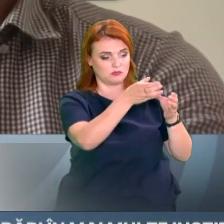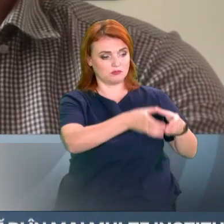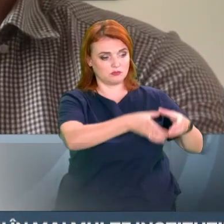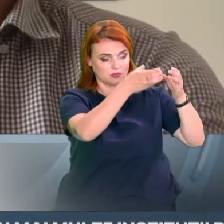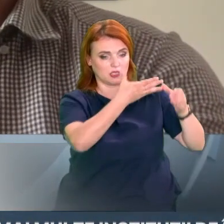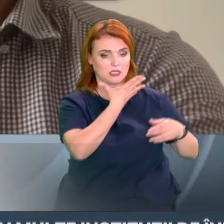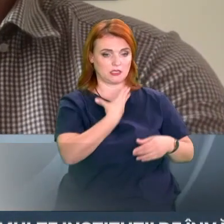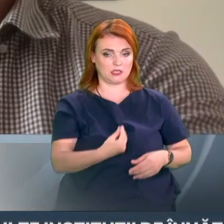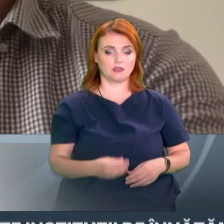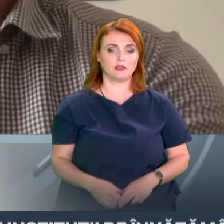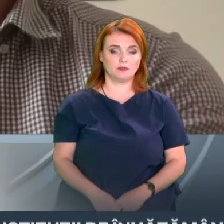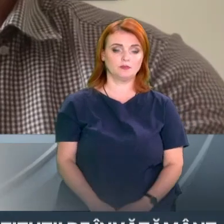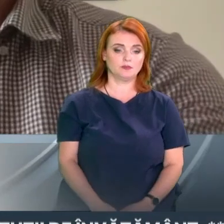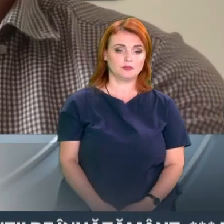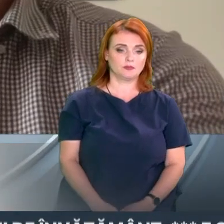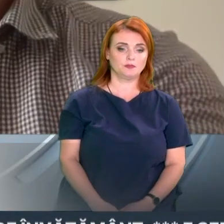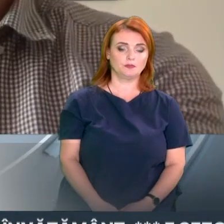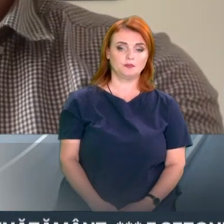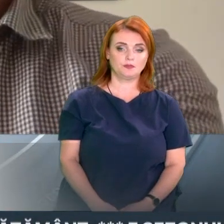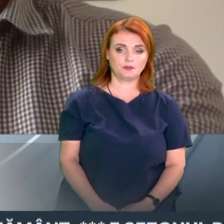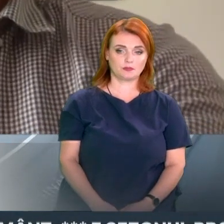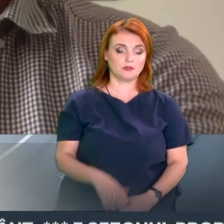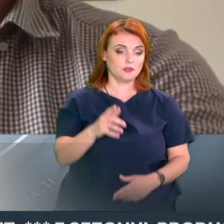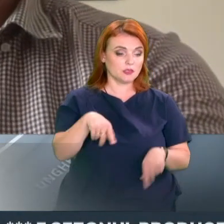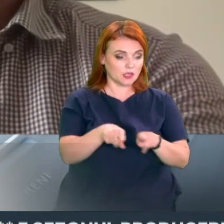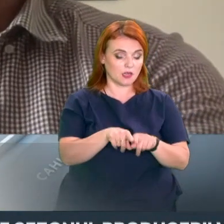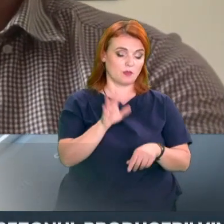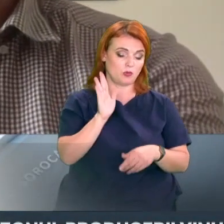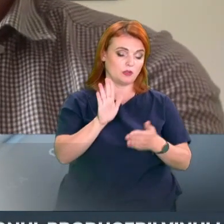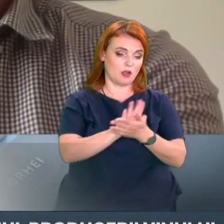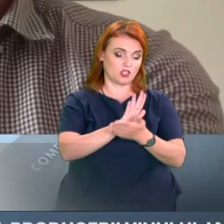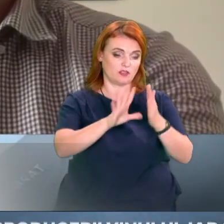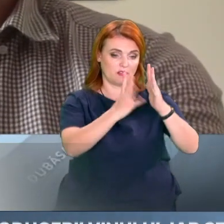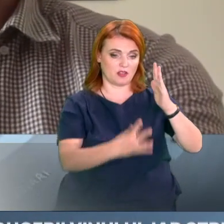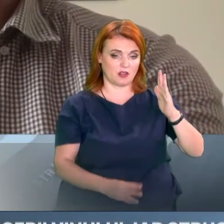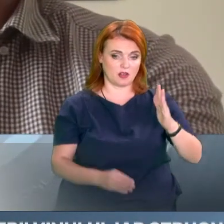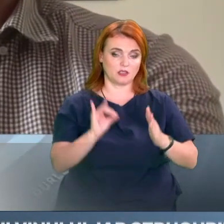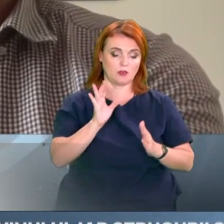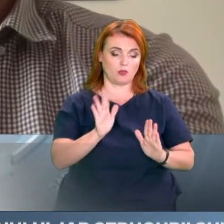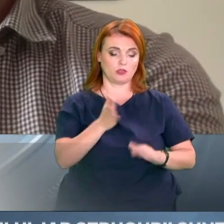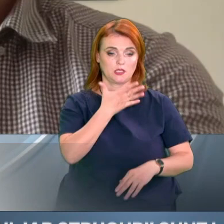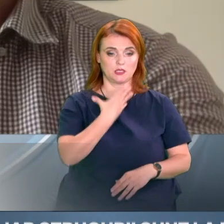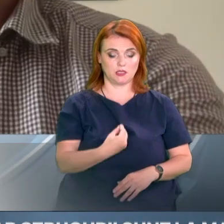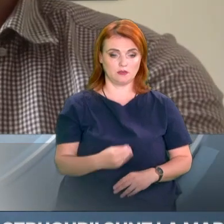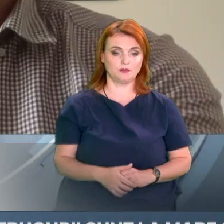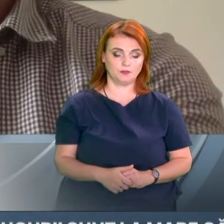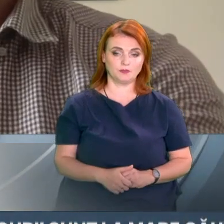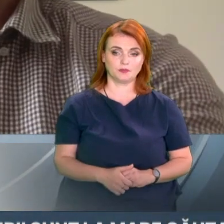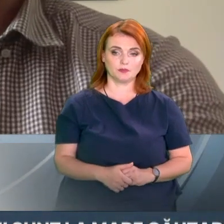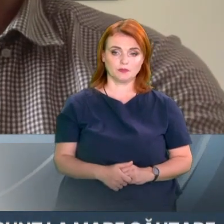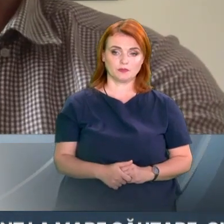secetă, să asigure o calitate cât de cât bună. De aceea, sectorul trebuie să se orienteze strict